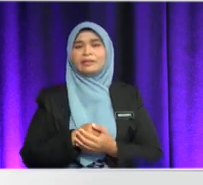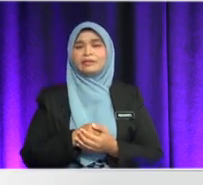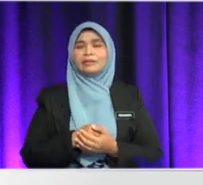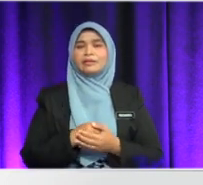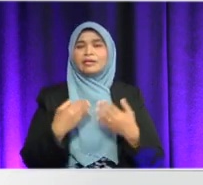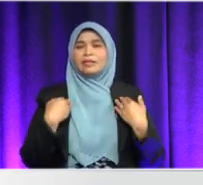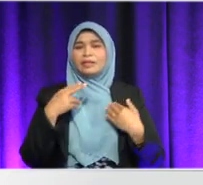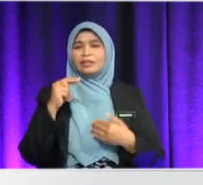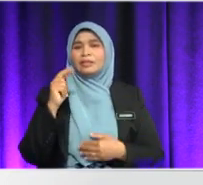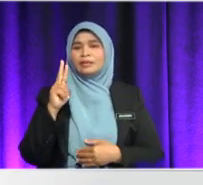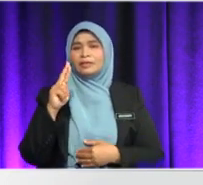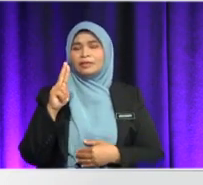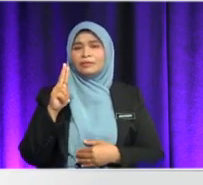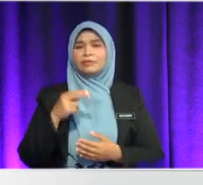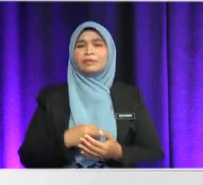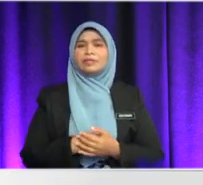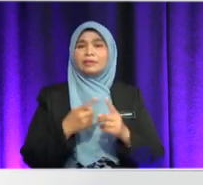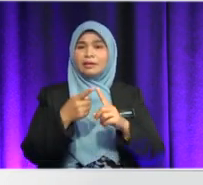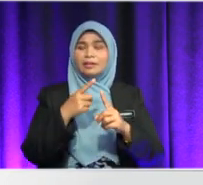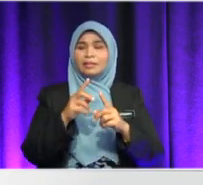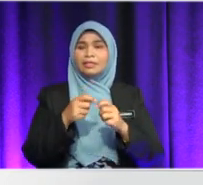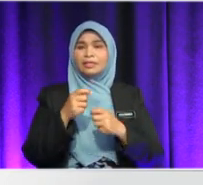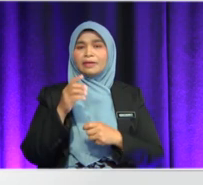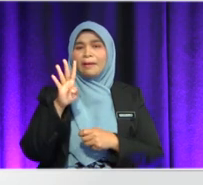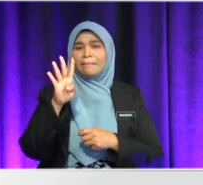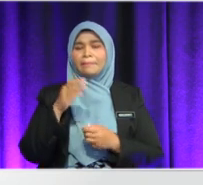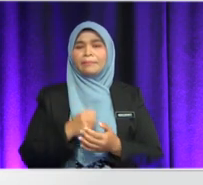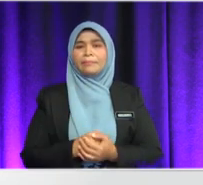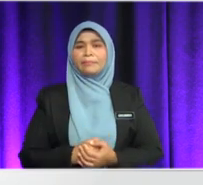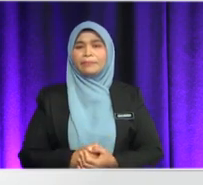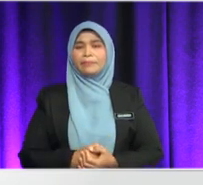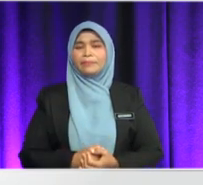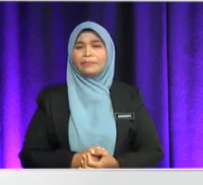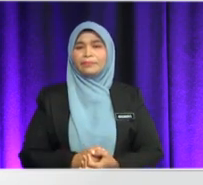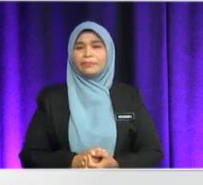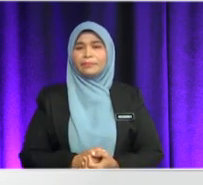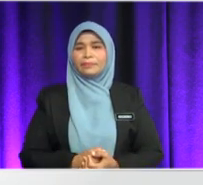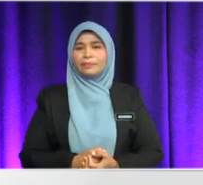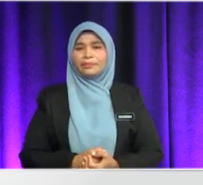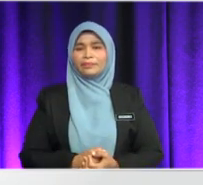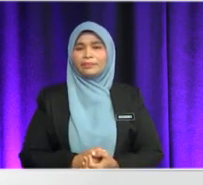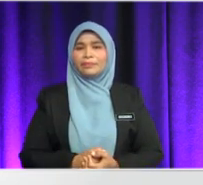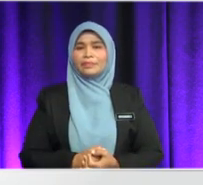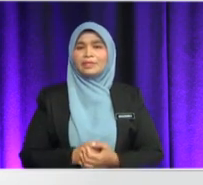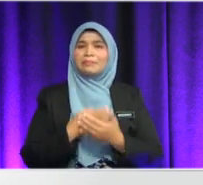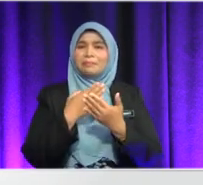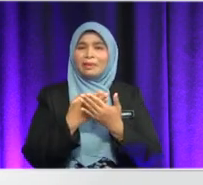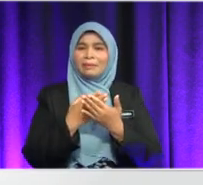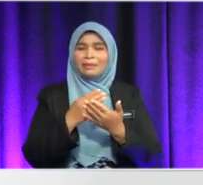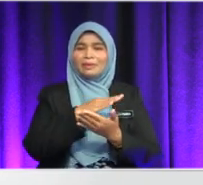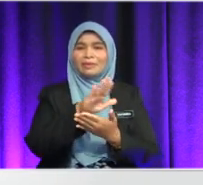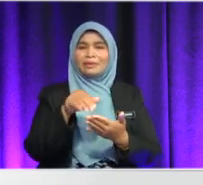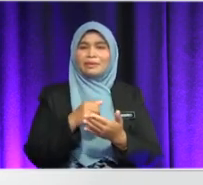dan Nur Husna mereka ini daripada Pak bogel SMP Bandar rincian Lukman baik-baik semuanya